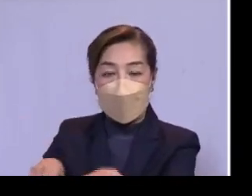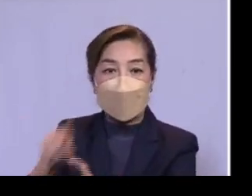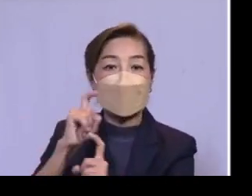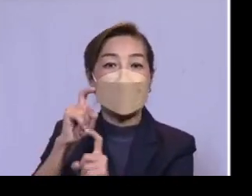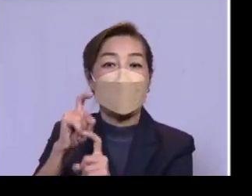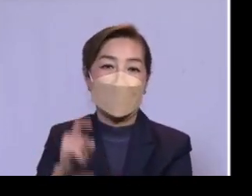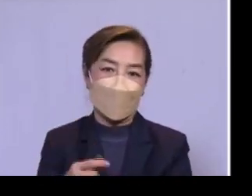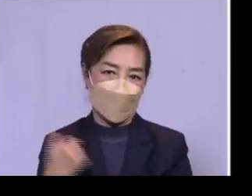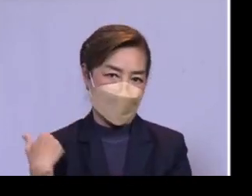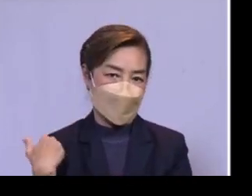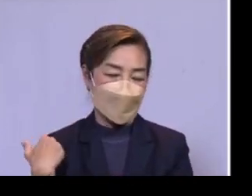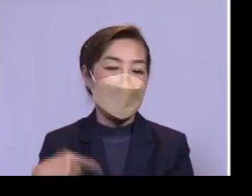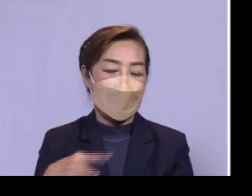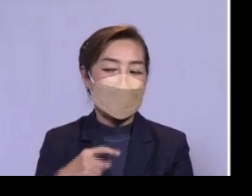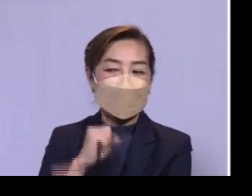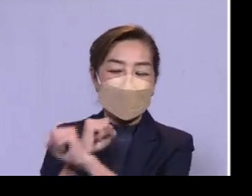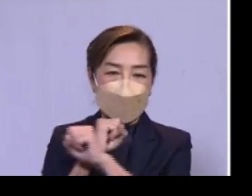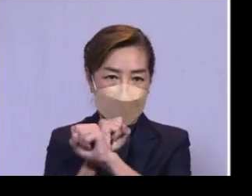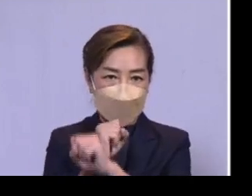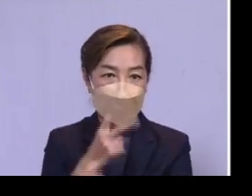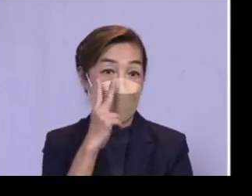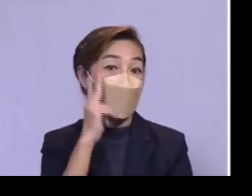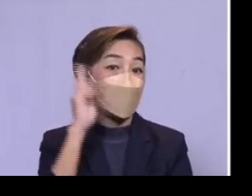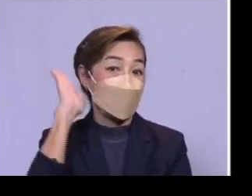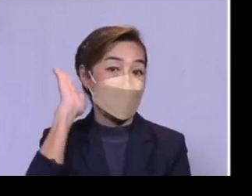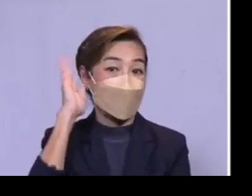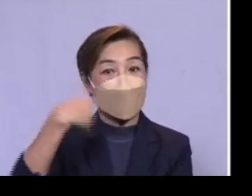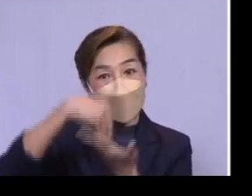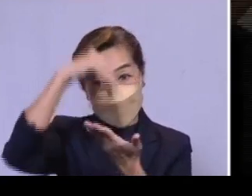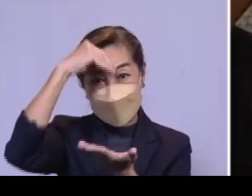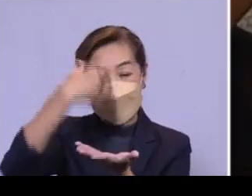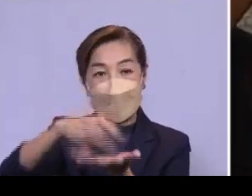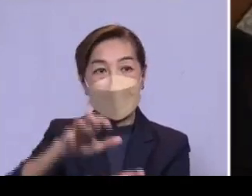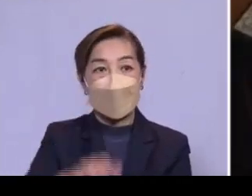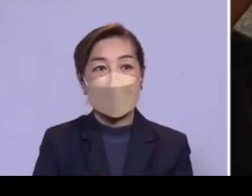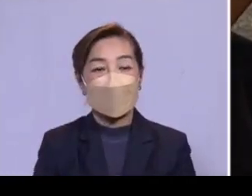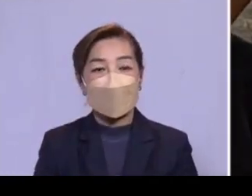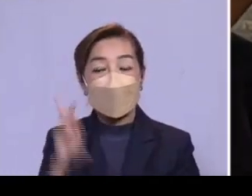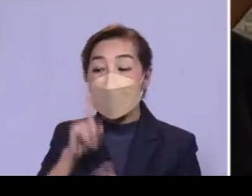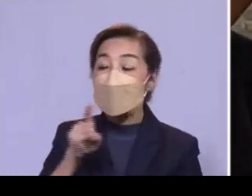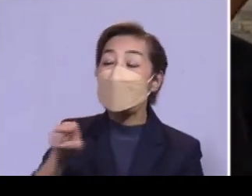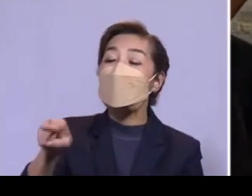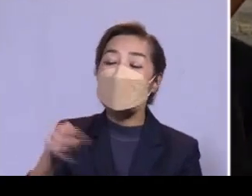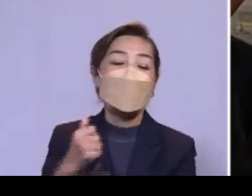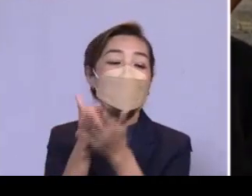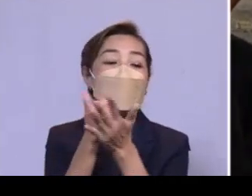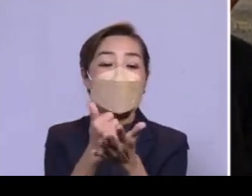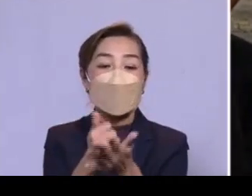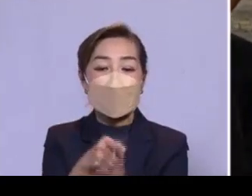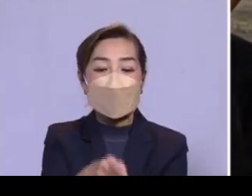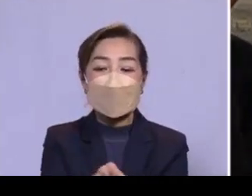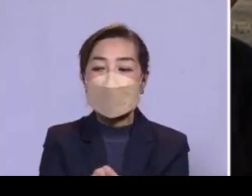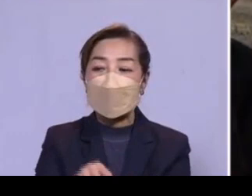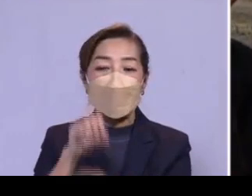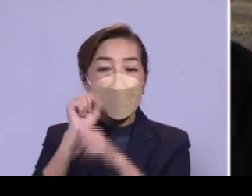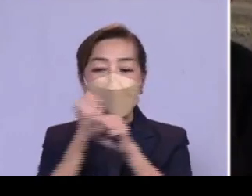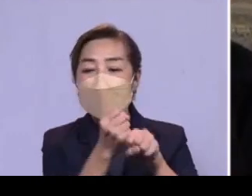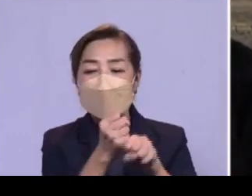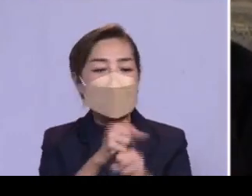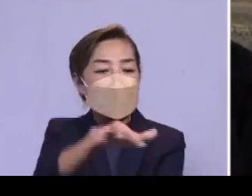อ่ะเดี๋ยวไปฟังเสียงน้องกันหน่อยนะฮะ ในความรู้สึกลึกจริงๆที่ลงไปช่วยทำอย่างนั้นแหละเราคิดอะ